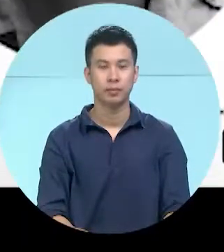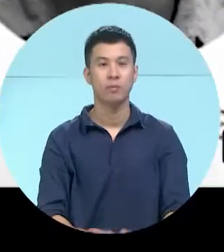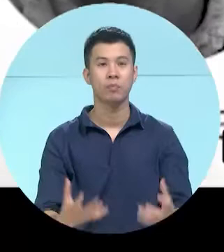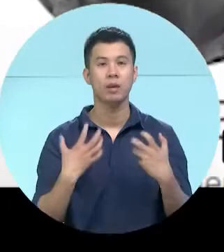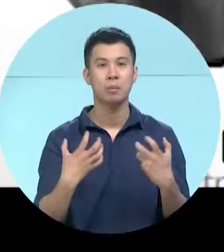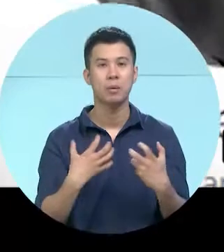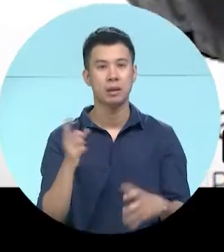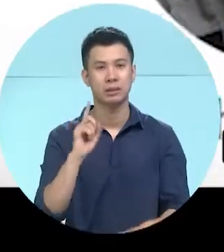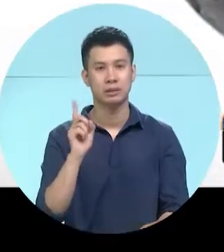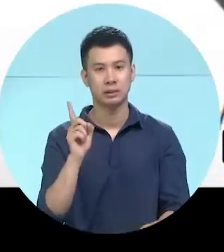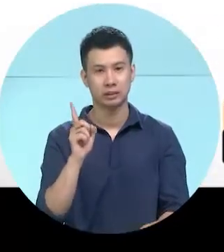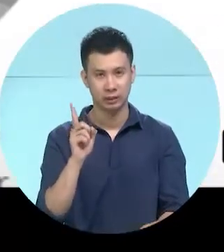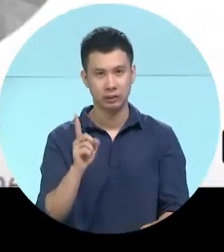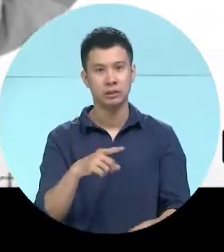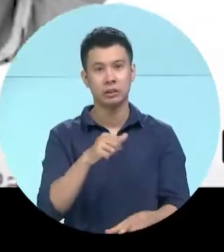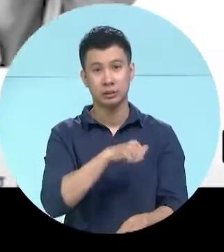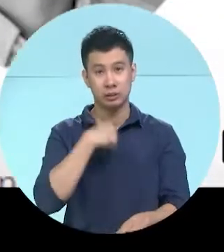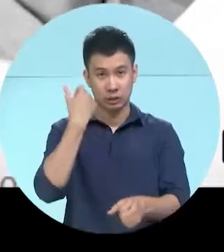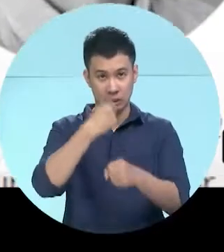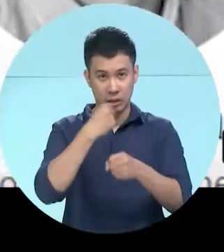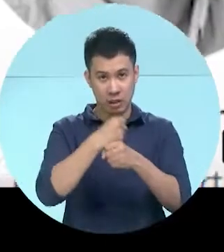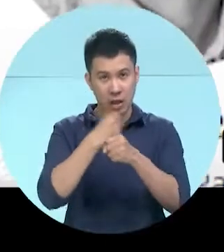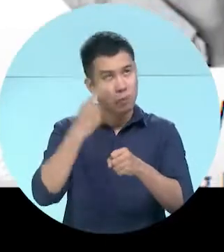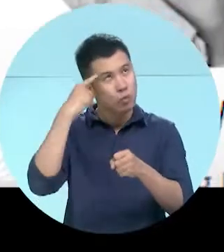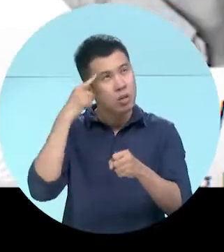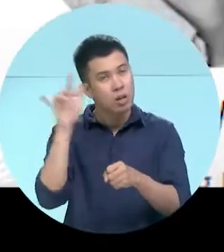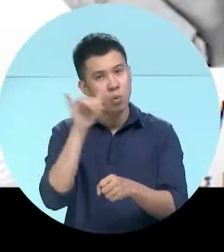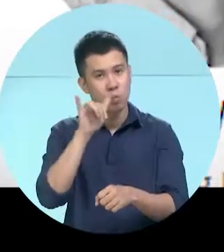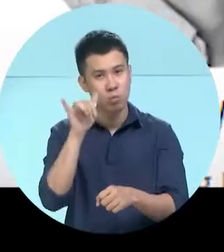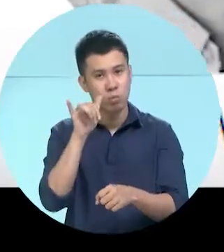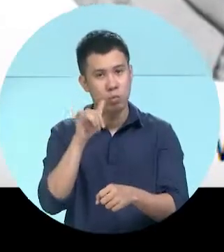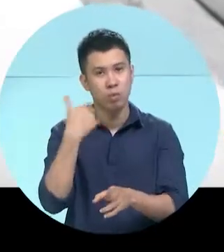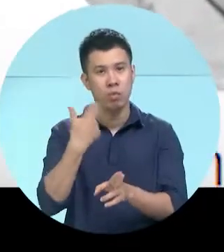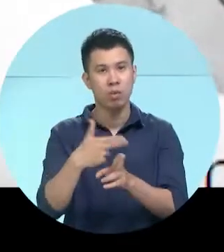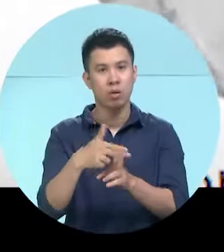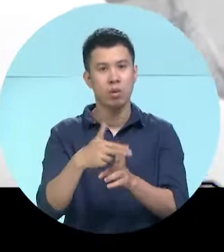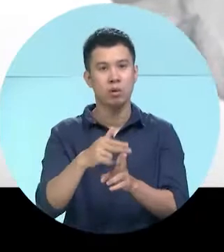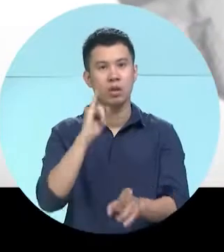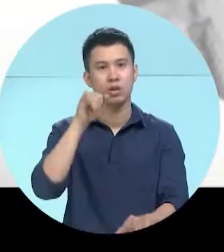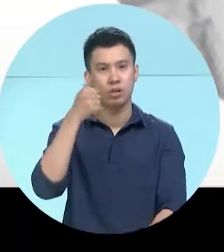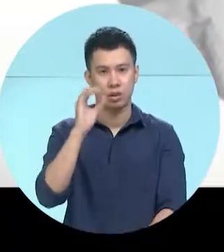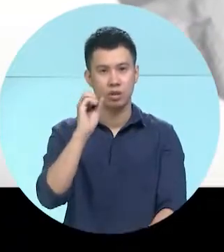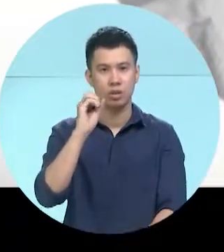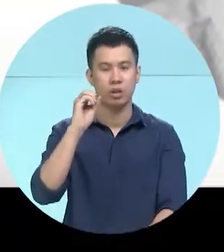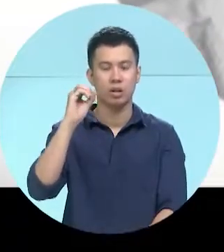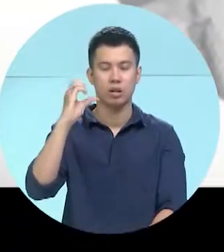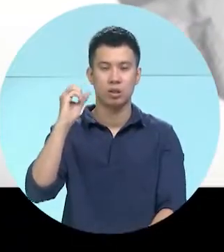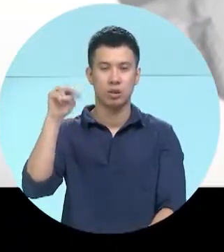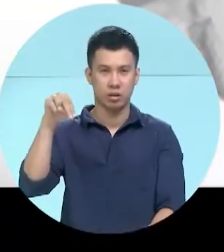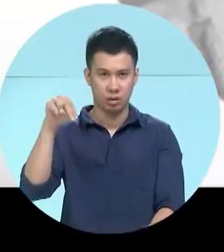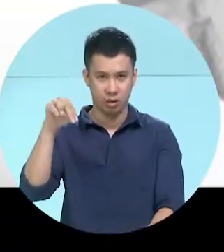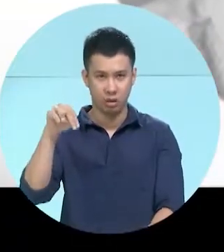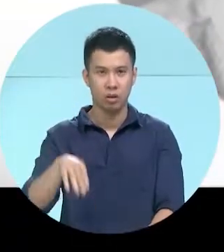Thật may mắn khi Michael có những người cộng sự và đối tác kinh doanh cùng chung suy nghĩ. Một trong số đó là Jason Weimer. Jason đã sáng lập